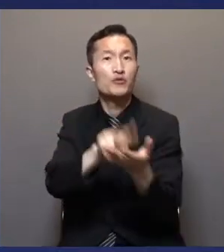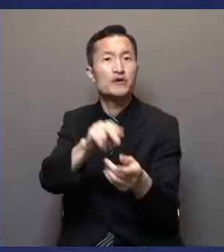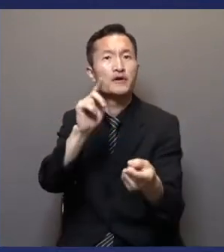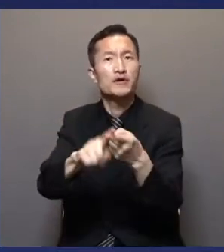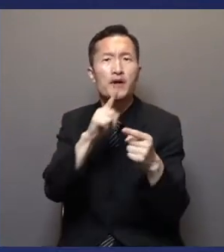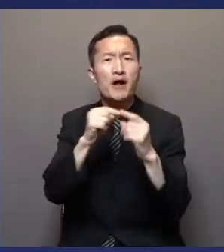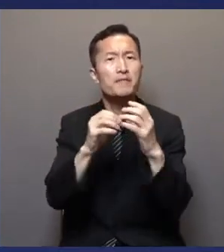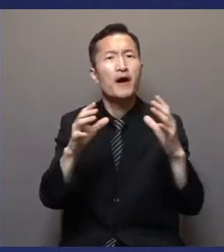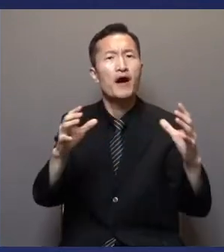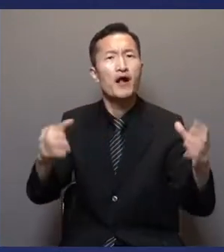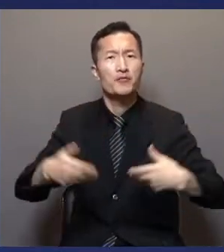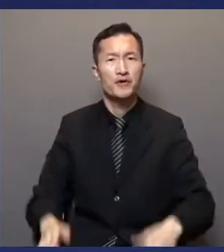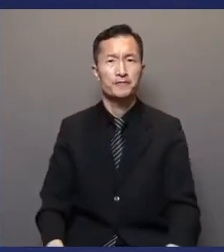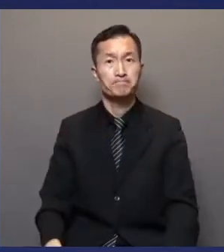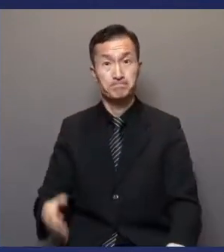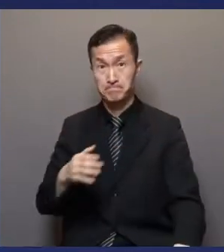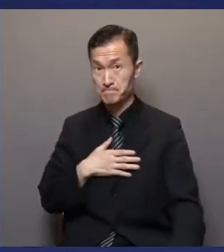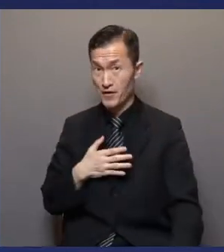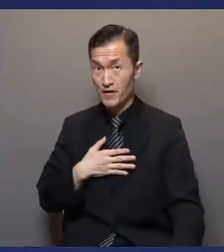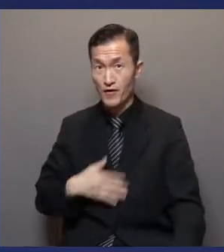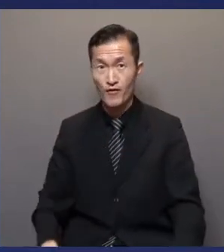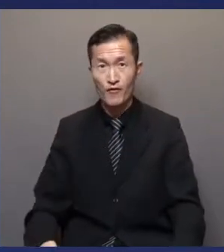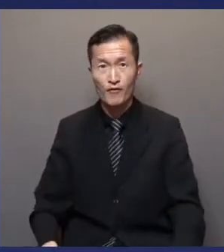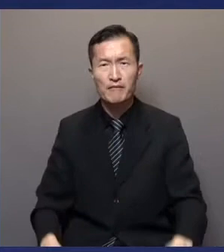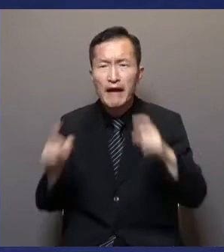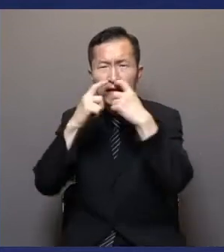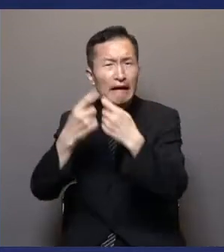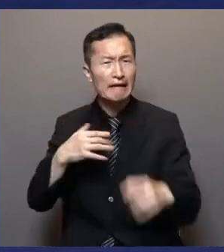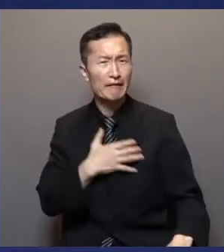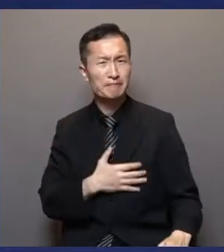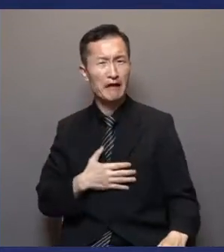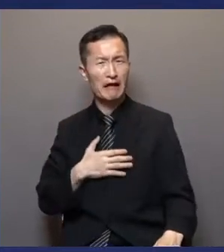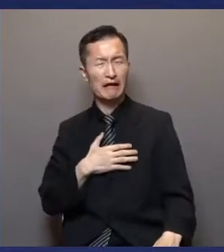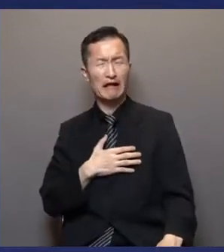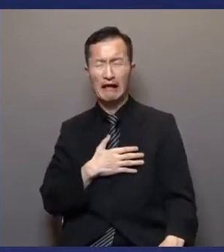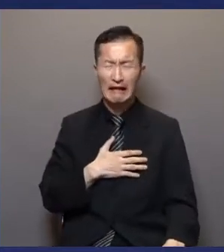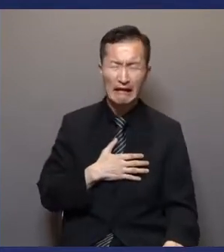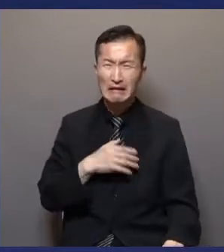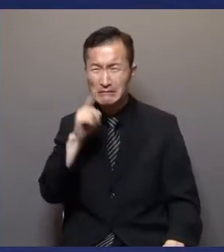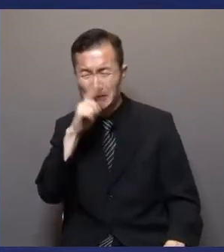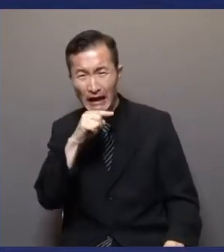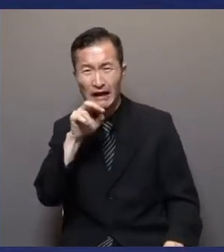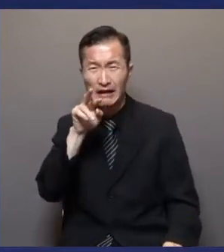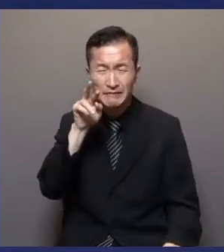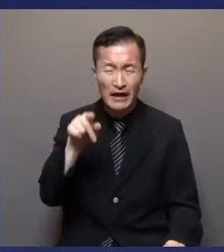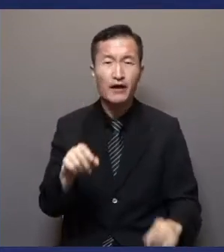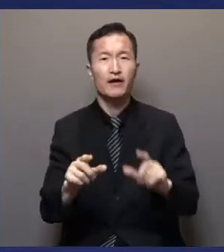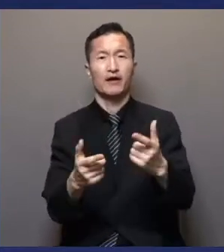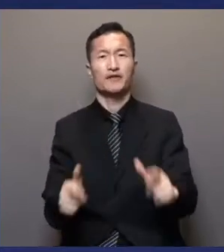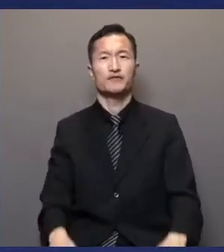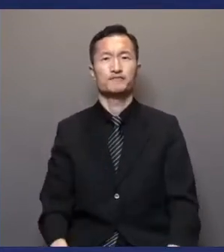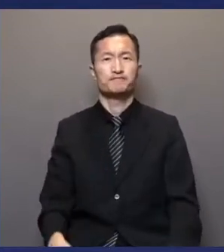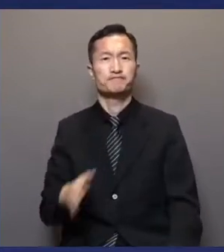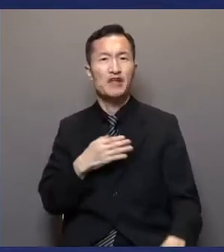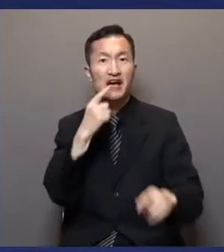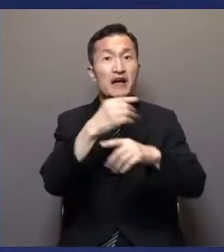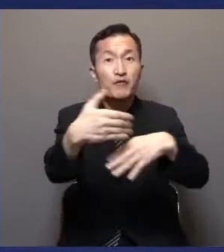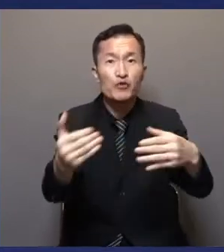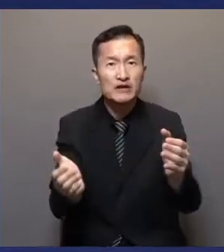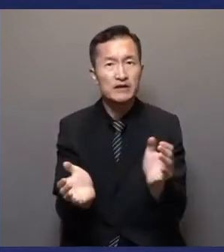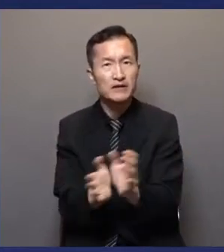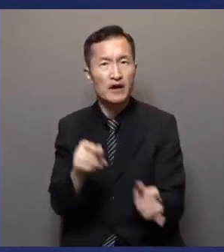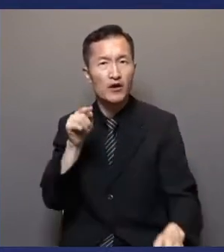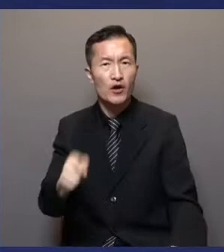생각합니다. 제가 누구에게 사적 감정, 개인적 감정을 얘기하는 것이 아니라 70년을 이어왔던 민주당의